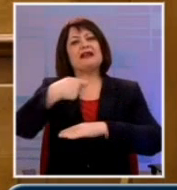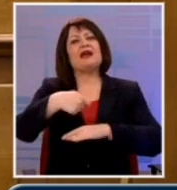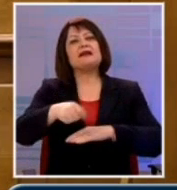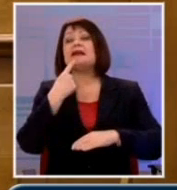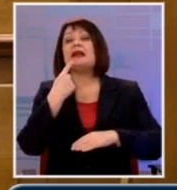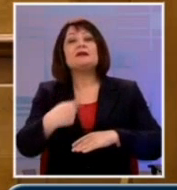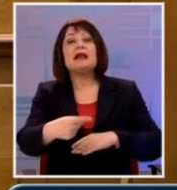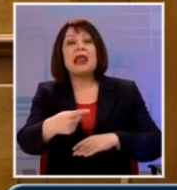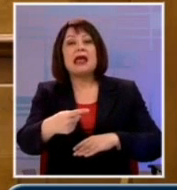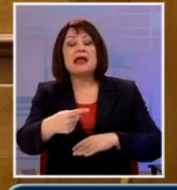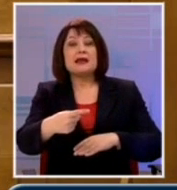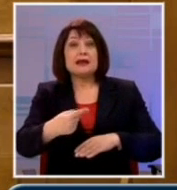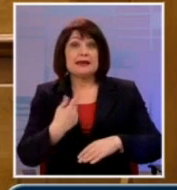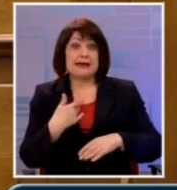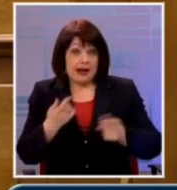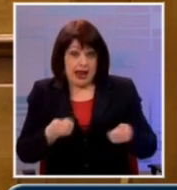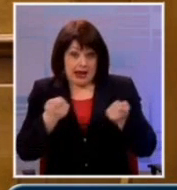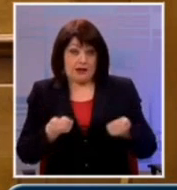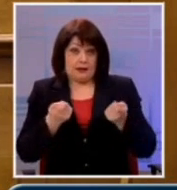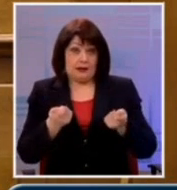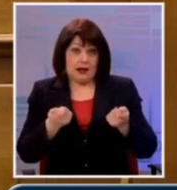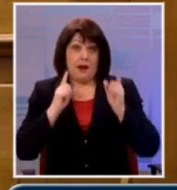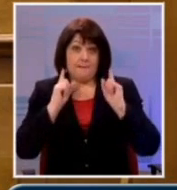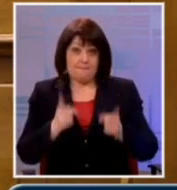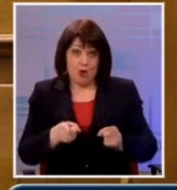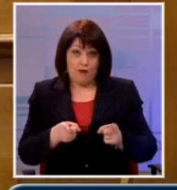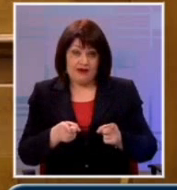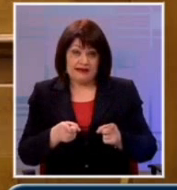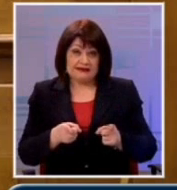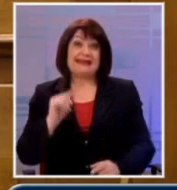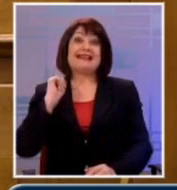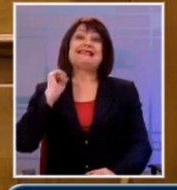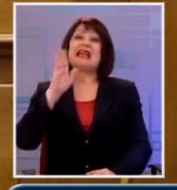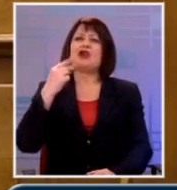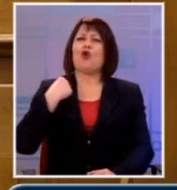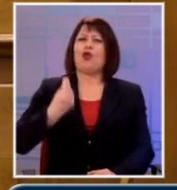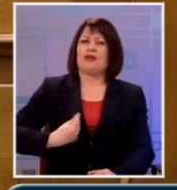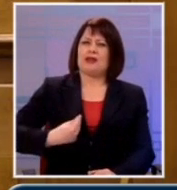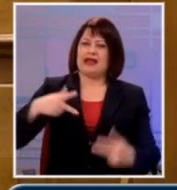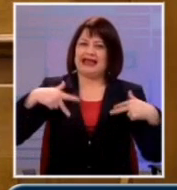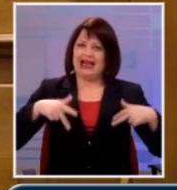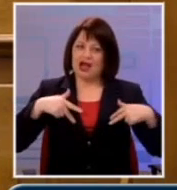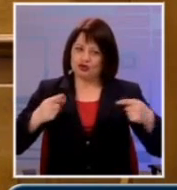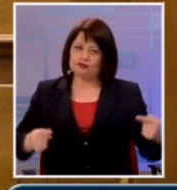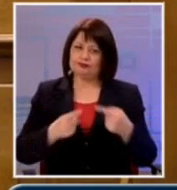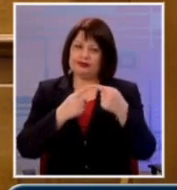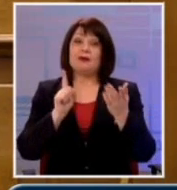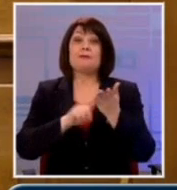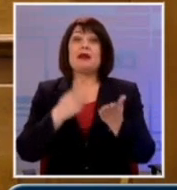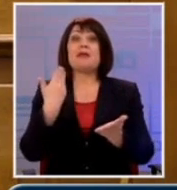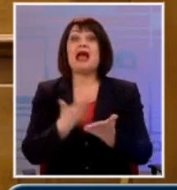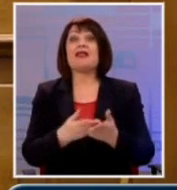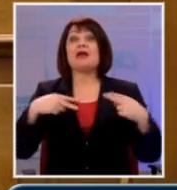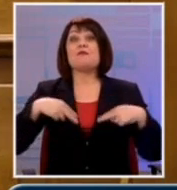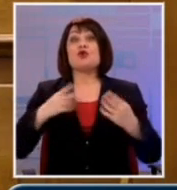προβλέπει ότι για την εκτέλεση αποφάσεων κατά αλλοδαπού δημοσίου θα πρέπει να δώσει άδεια ο